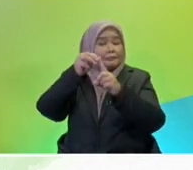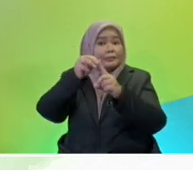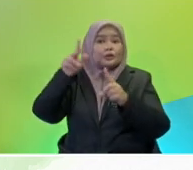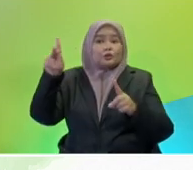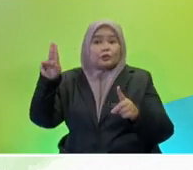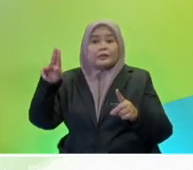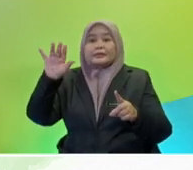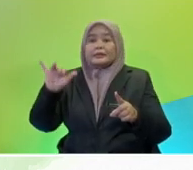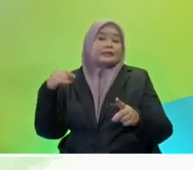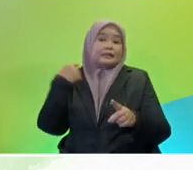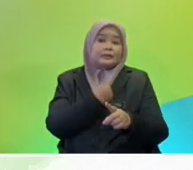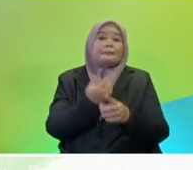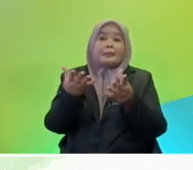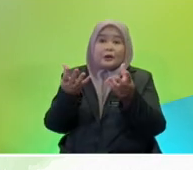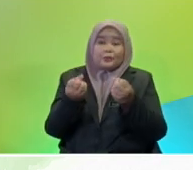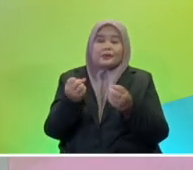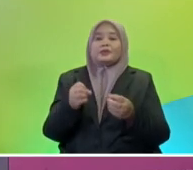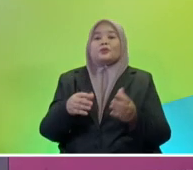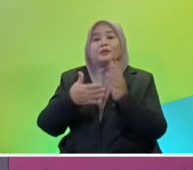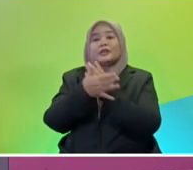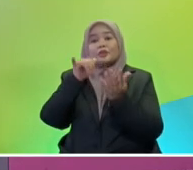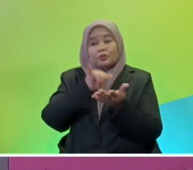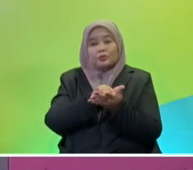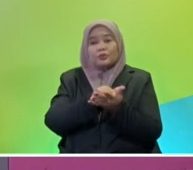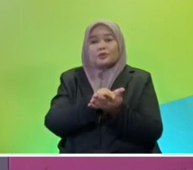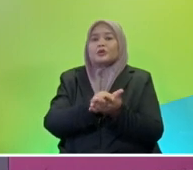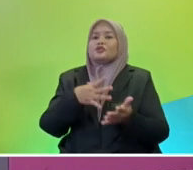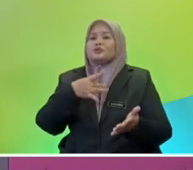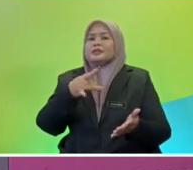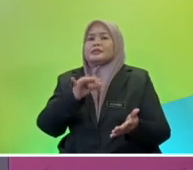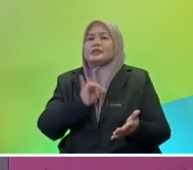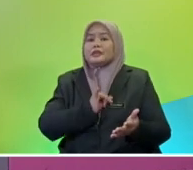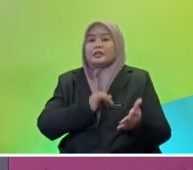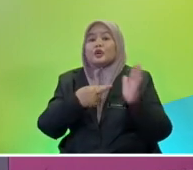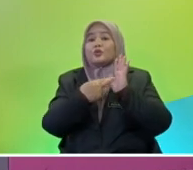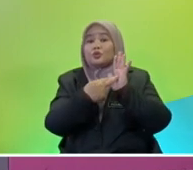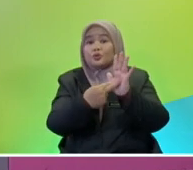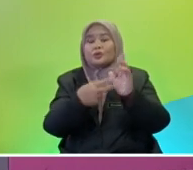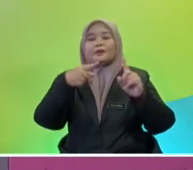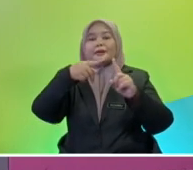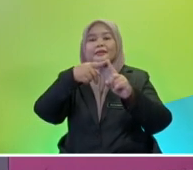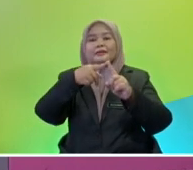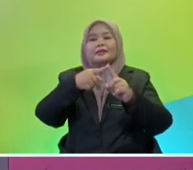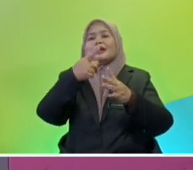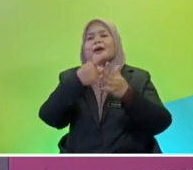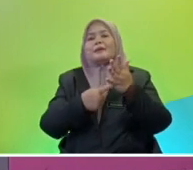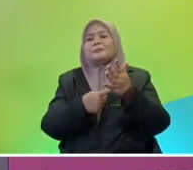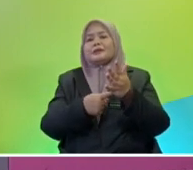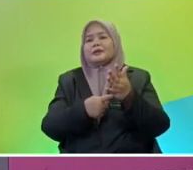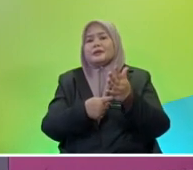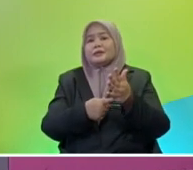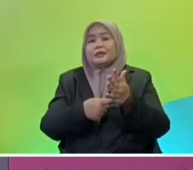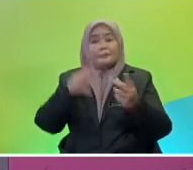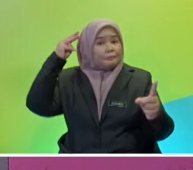yang kita hasratkan oleh itu Suko untuk ustadzah merujuk kepada Apakah pula